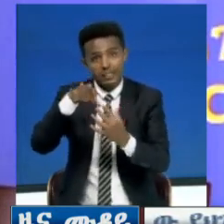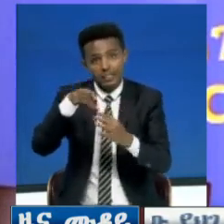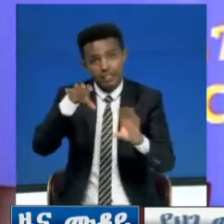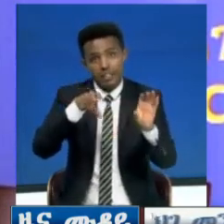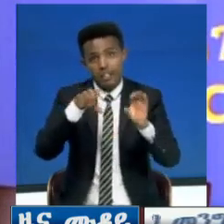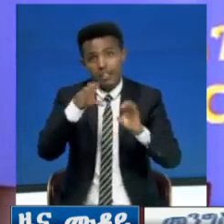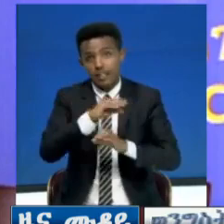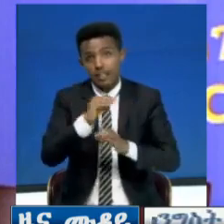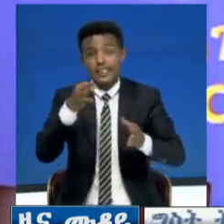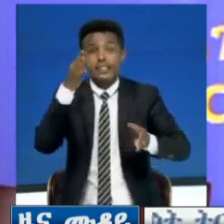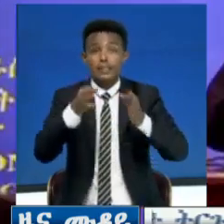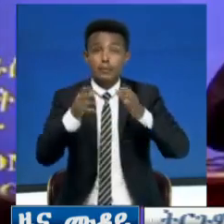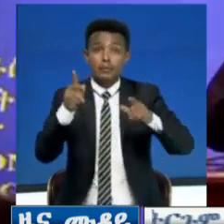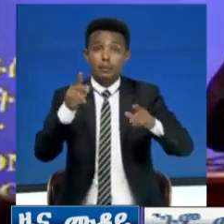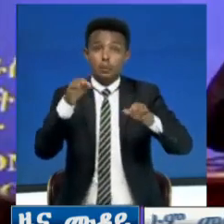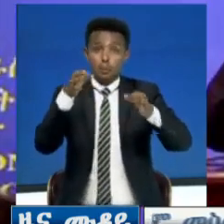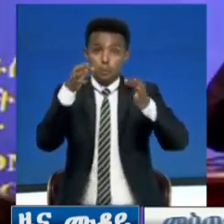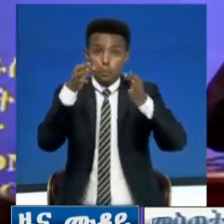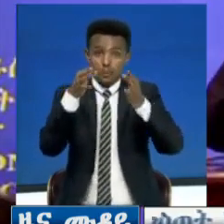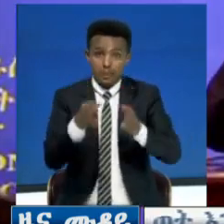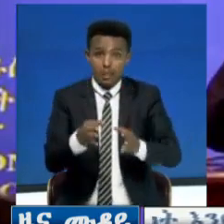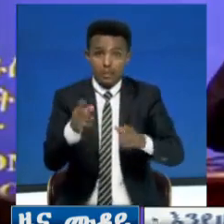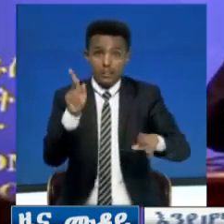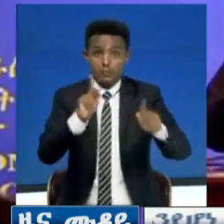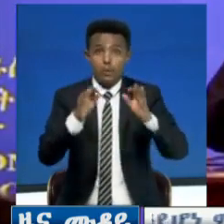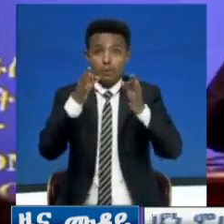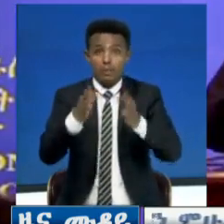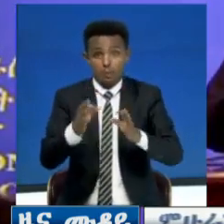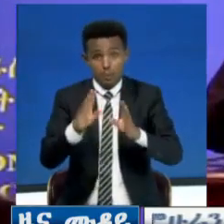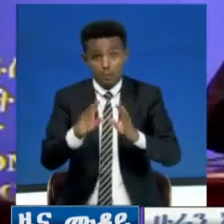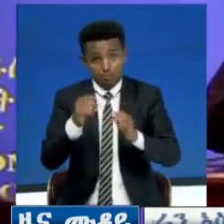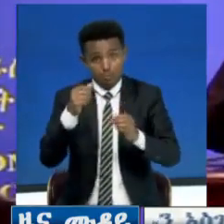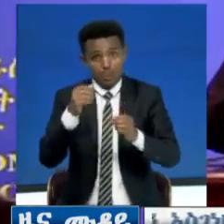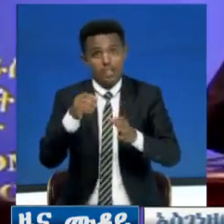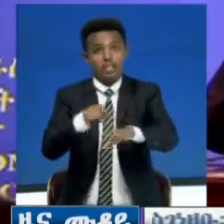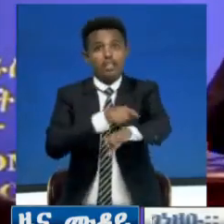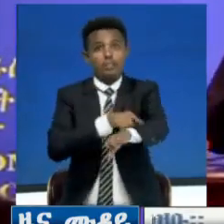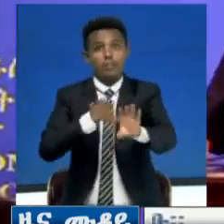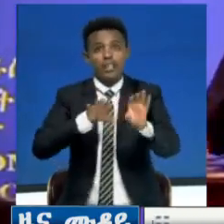ውሳኔዎች እንዲራዘሙ ማድረጋቸውን አስታውሰዋል።